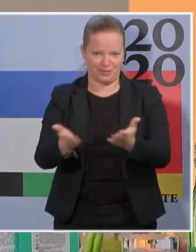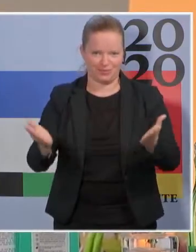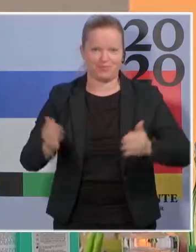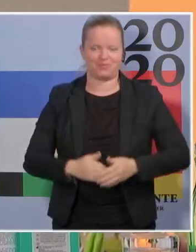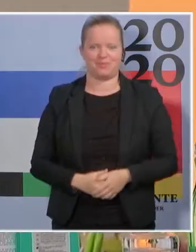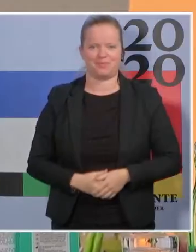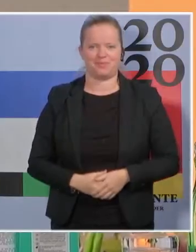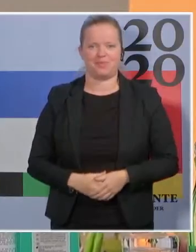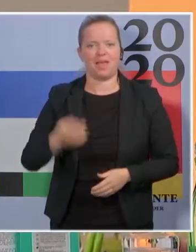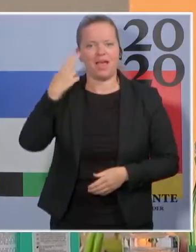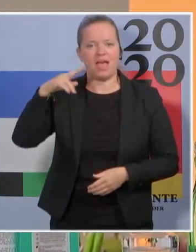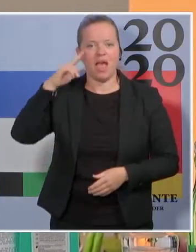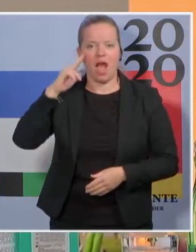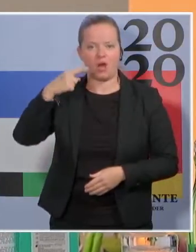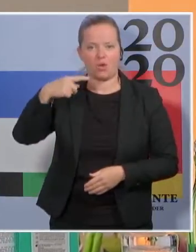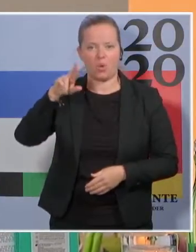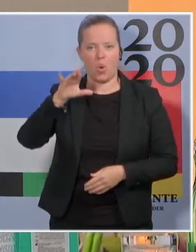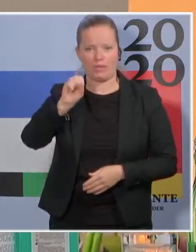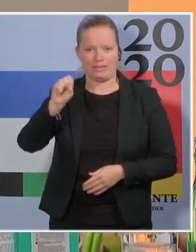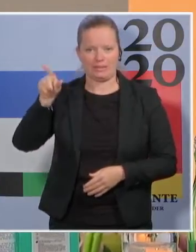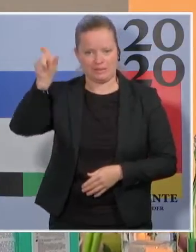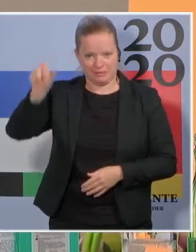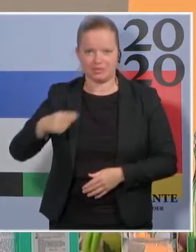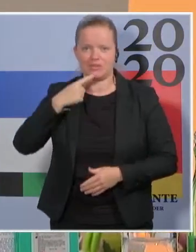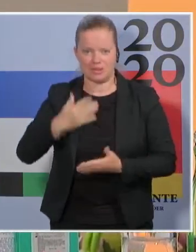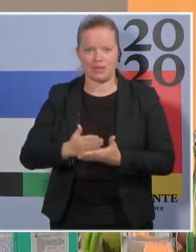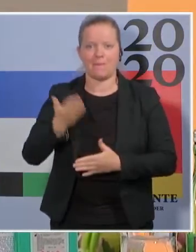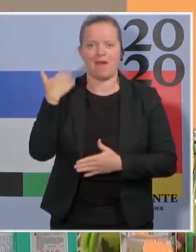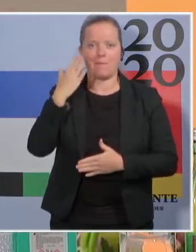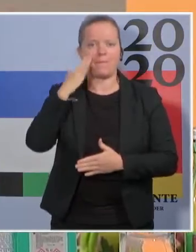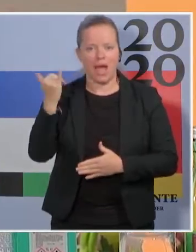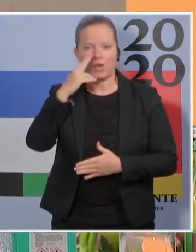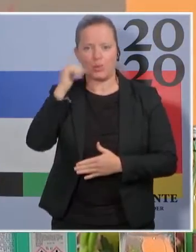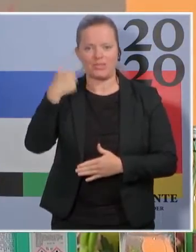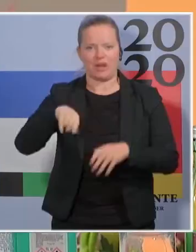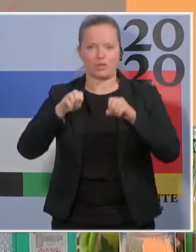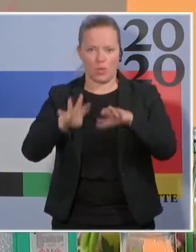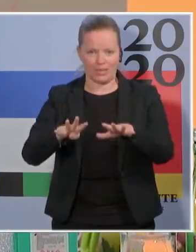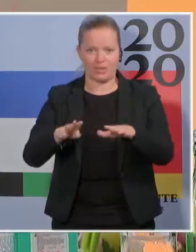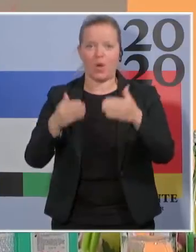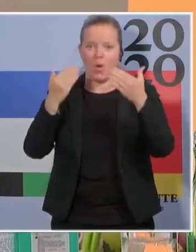Herr Groß hat es gerade angedeutet, im Mai und Juni 2019 hat die heute geltende